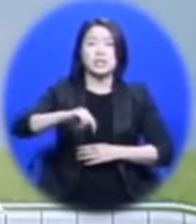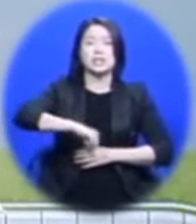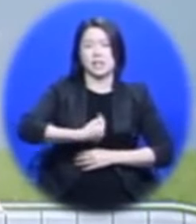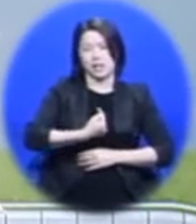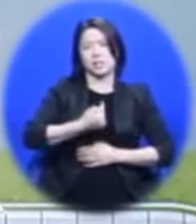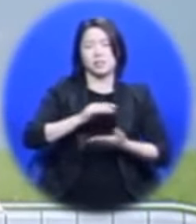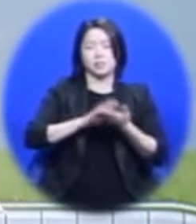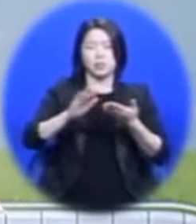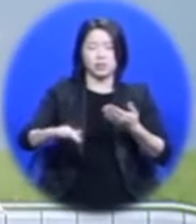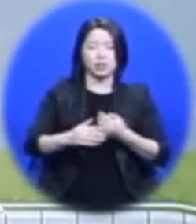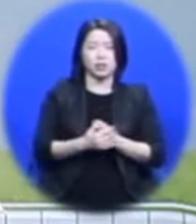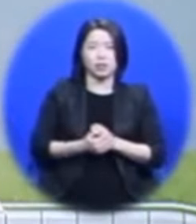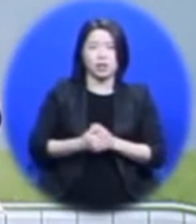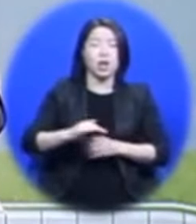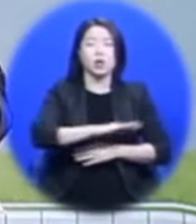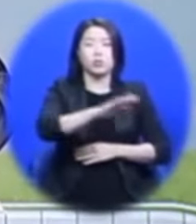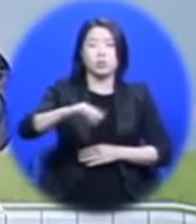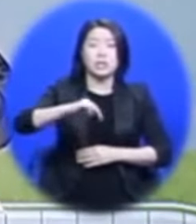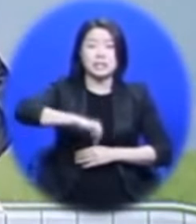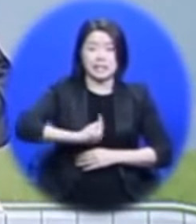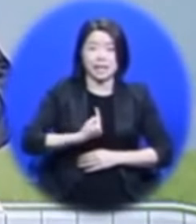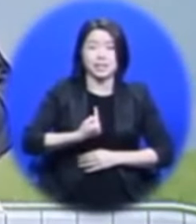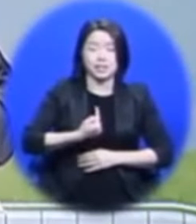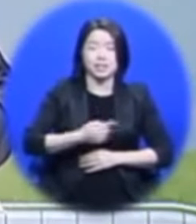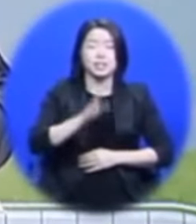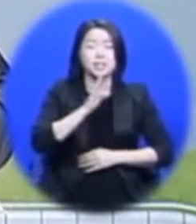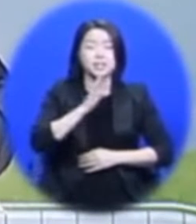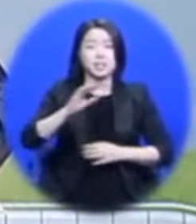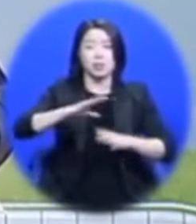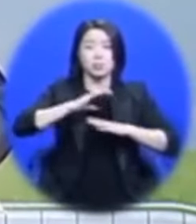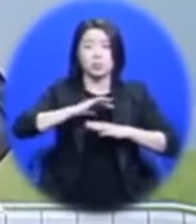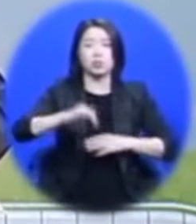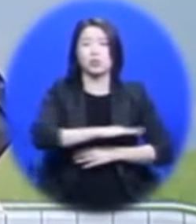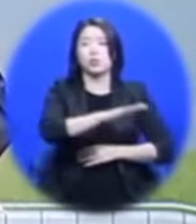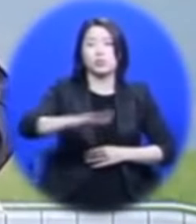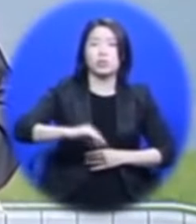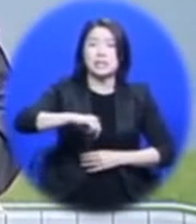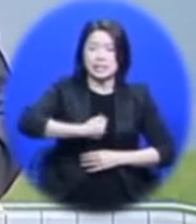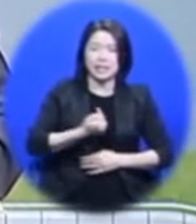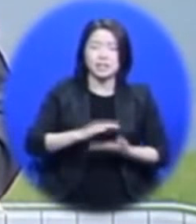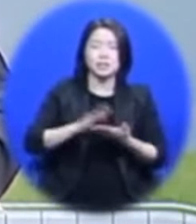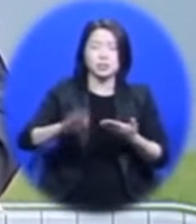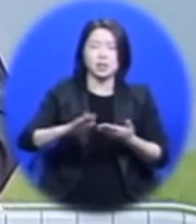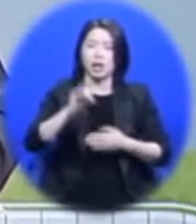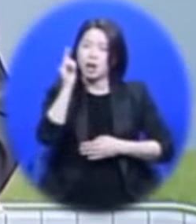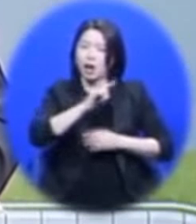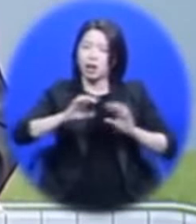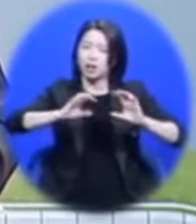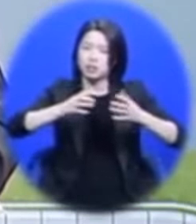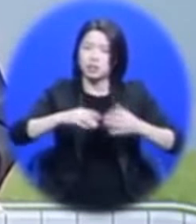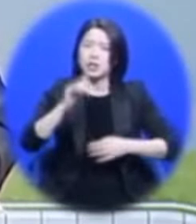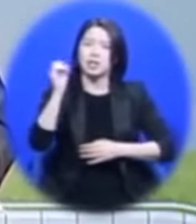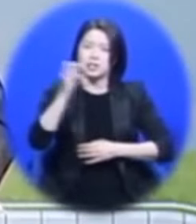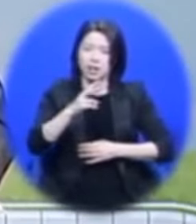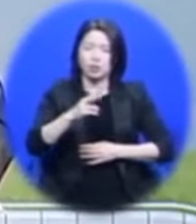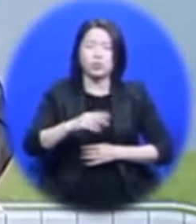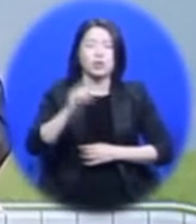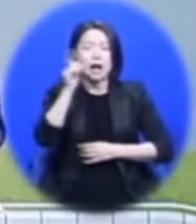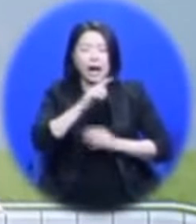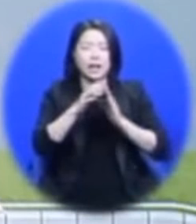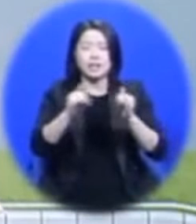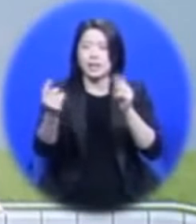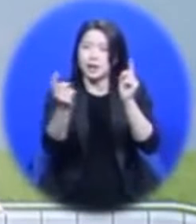자신입니다. 우리 자신이에요. 진짜 무서운 건 우리 자신입니다. 악한 세상에서 자꾸 악한 사람을